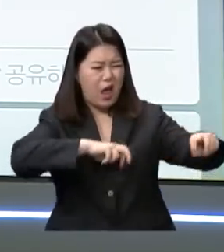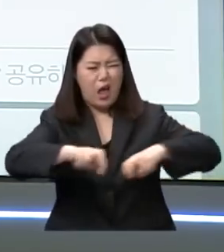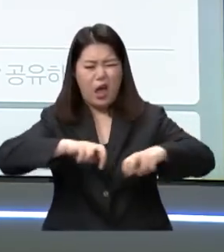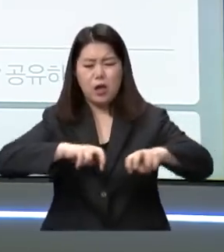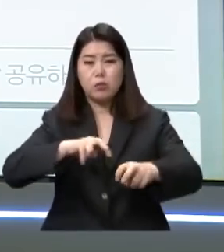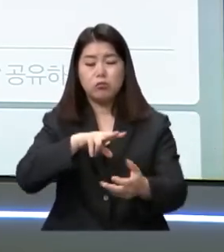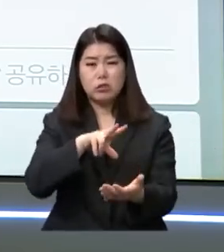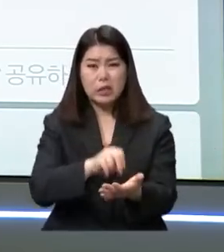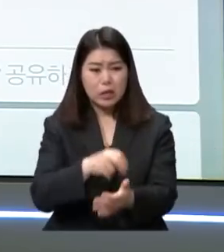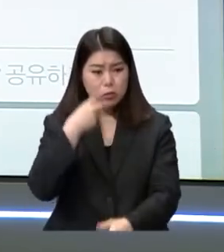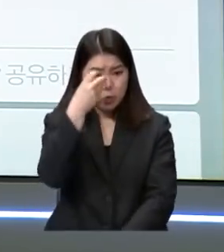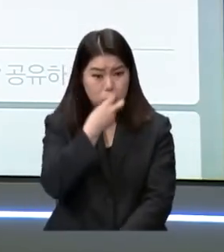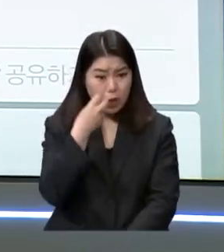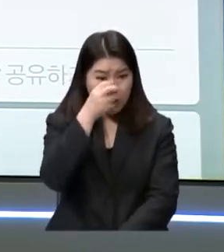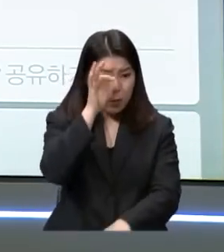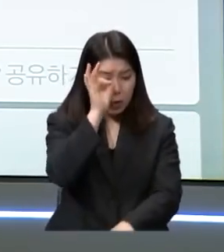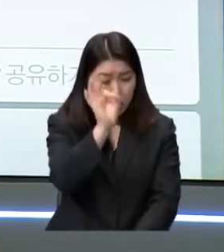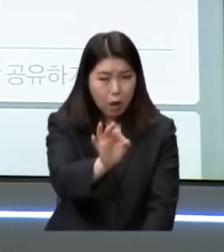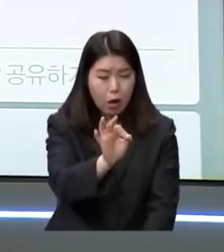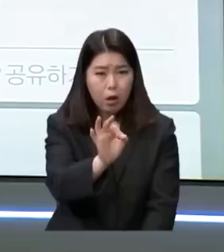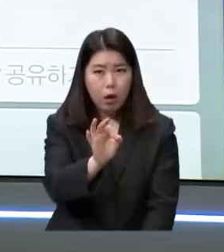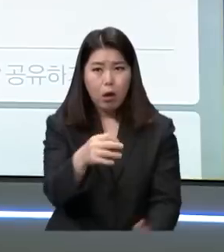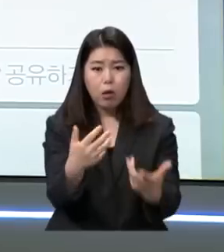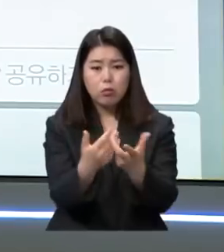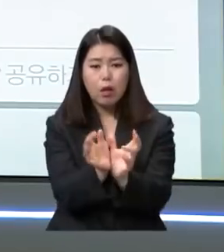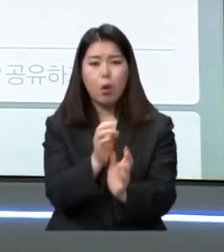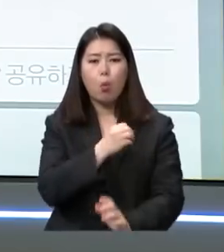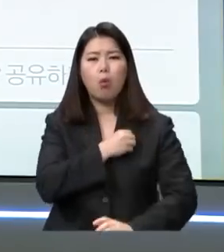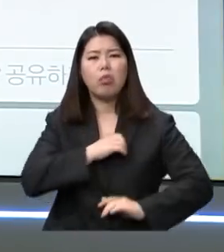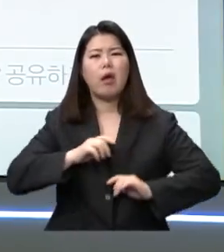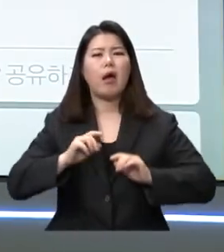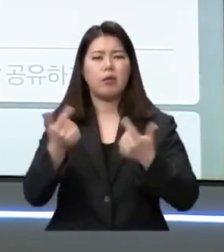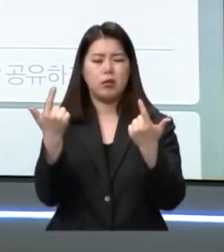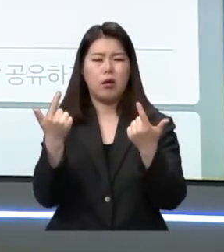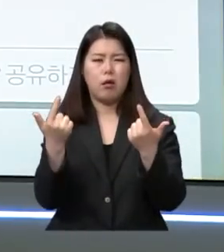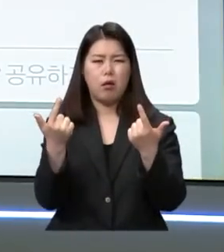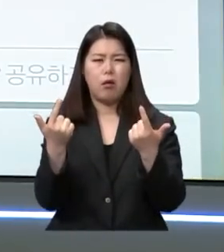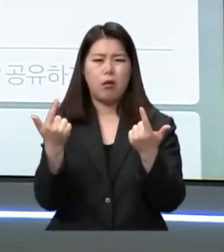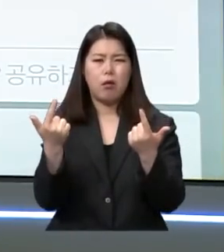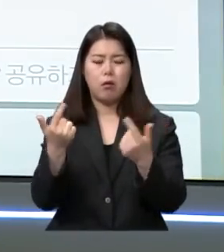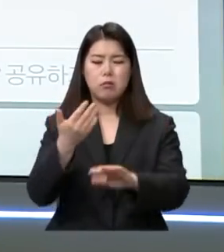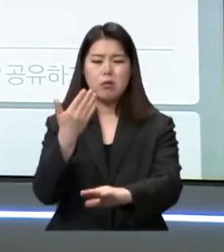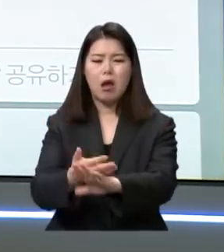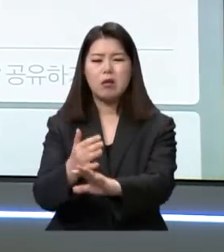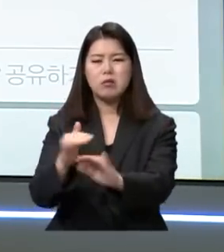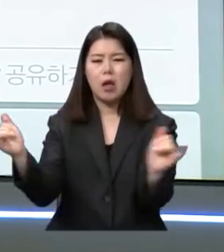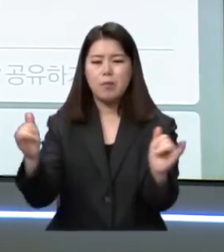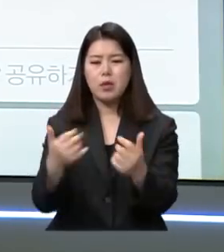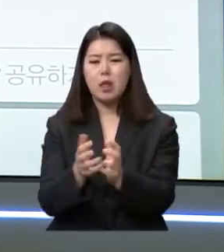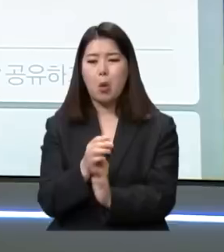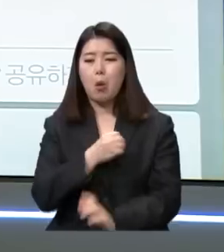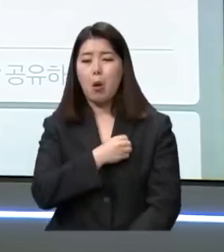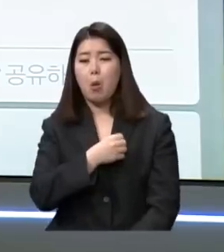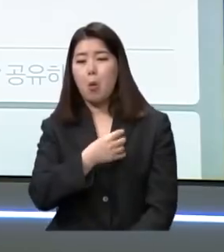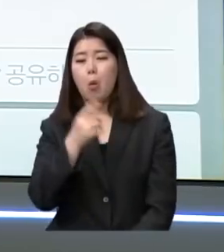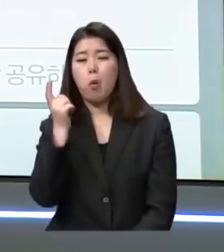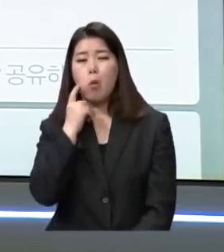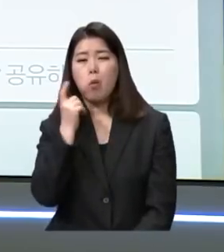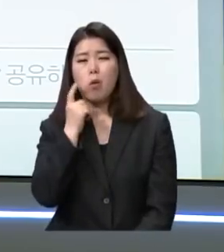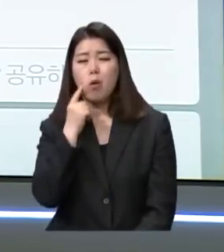얘기가 있어서 조사를 해봤더니 우리당원이 아니더라 외부 이간질이다라고 지금 얘기를